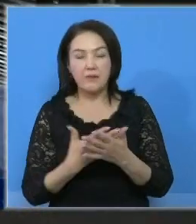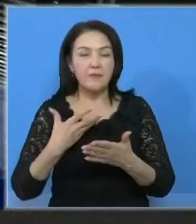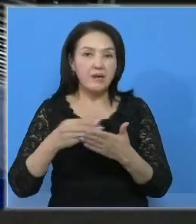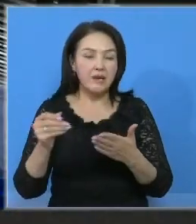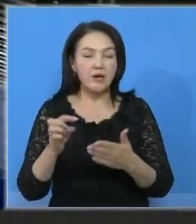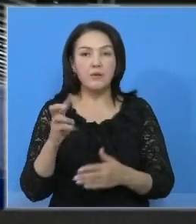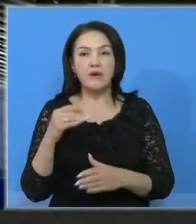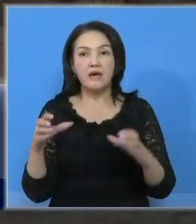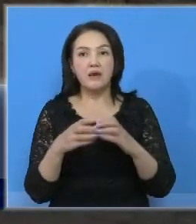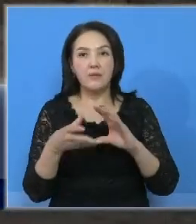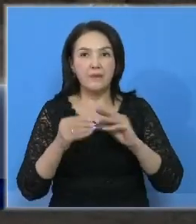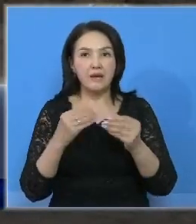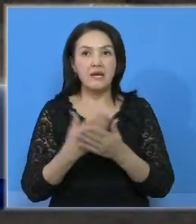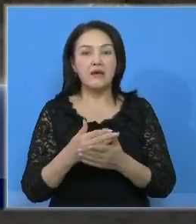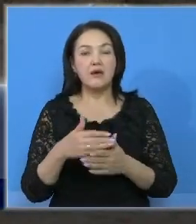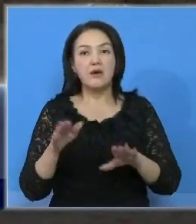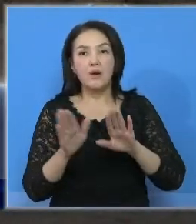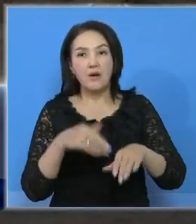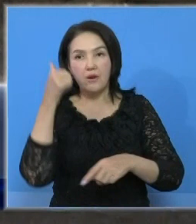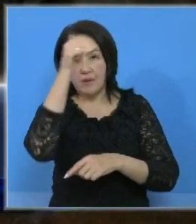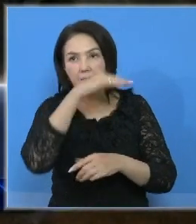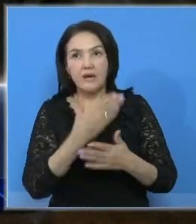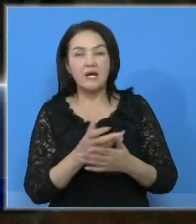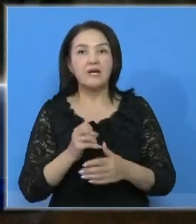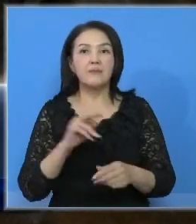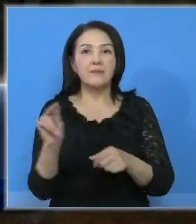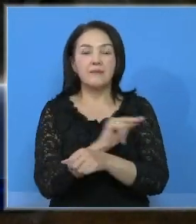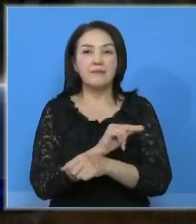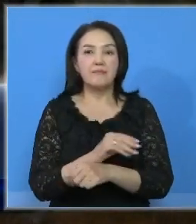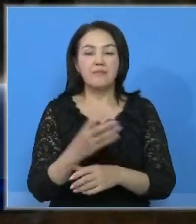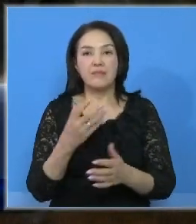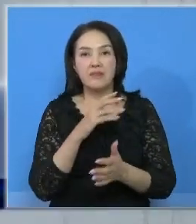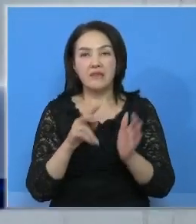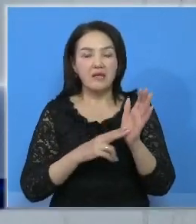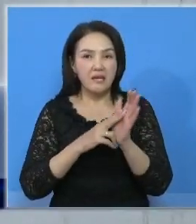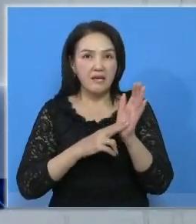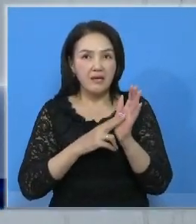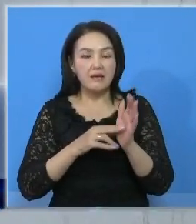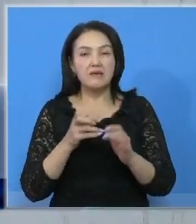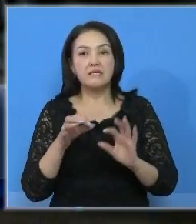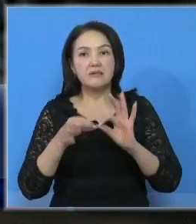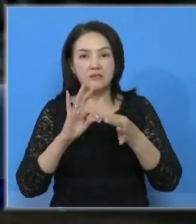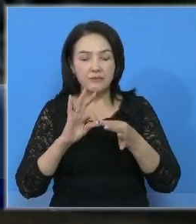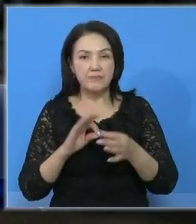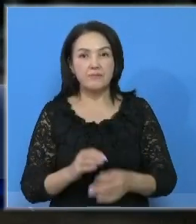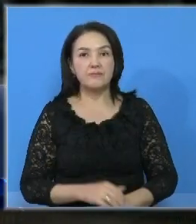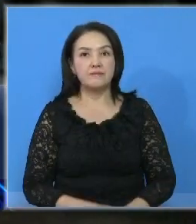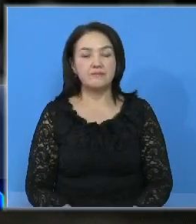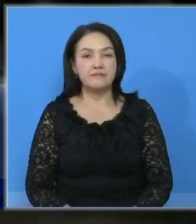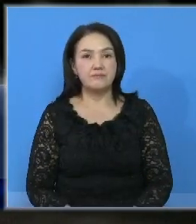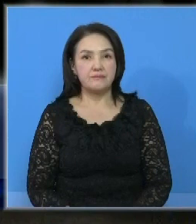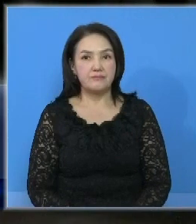крупное акционерное общество, и уже год спустя здесь начались работы по ремонту тепловозов и вагонов различной степени сложности.